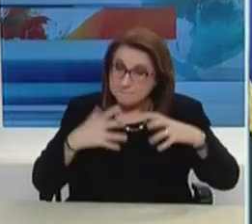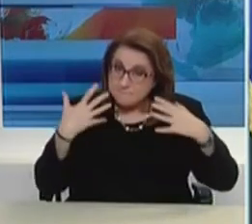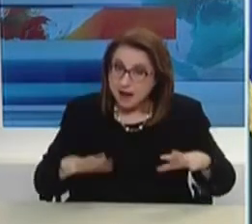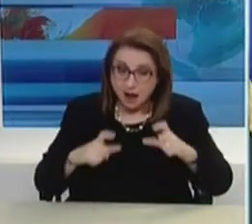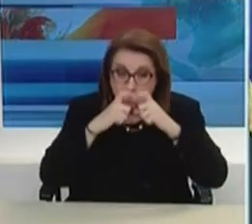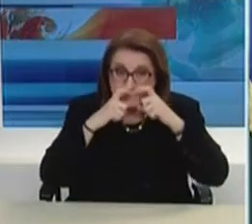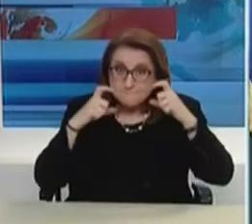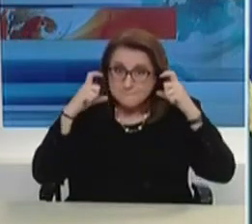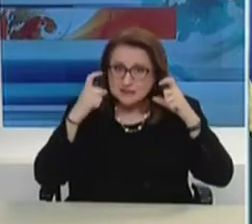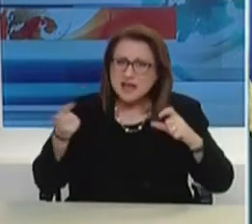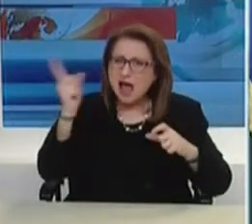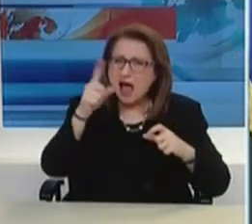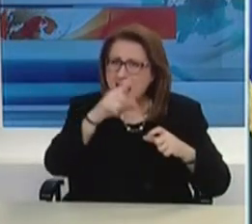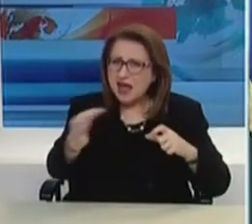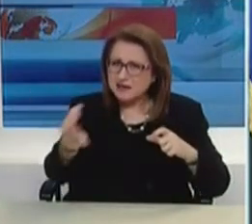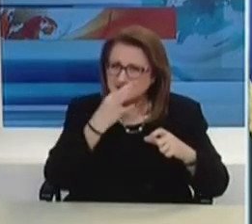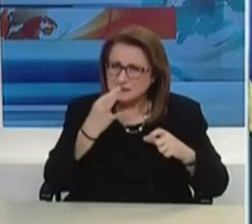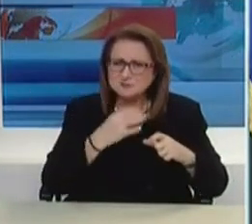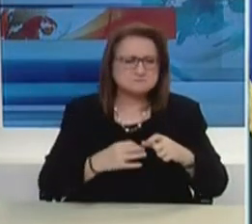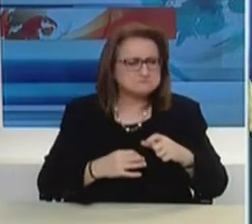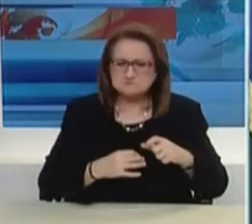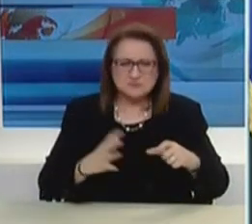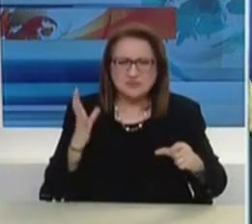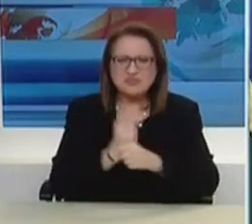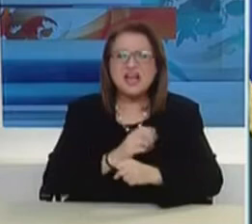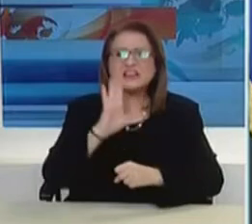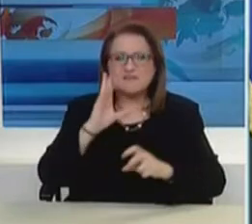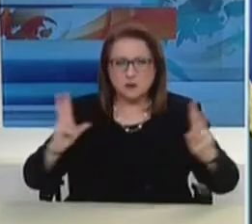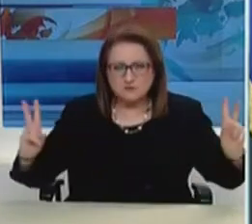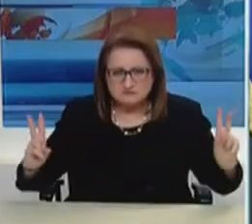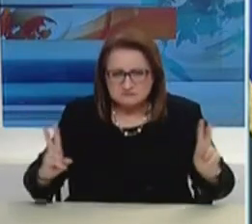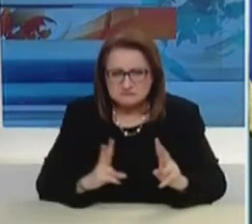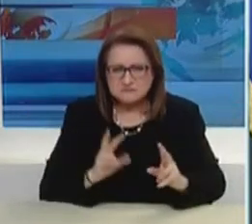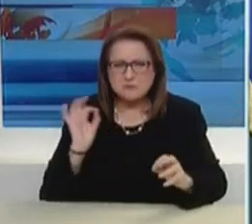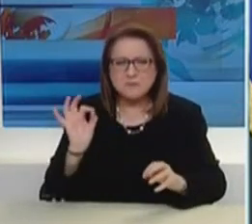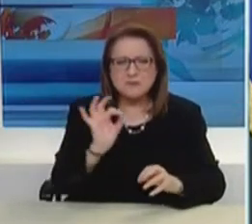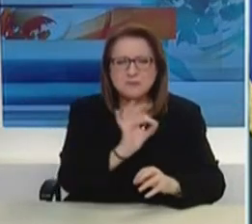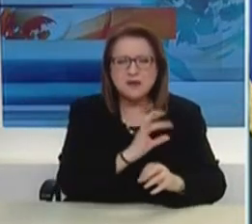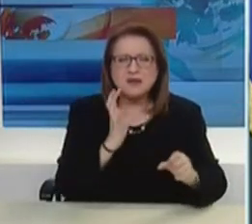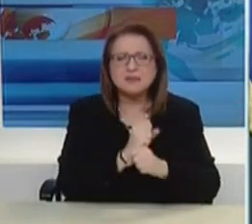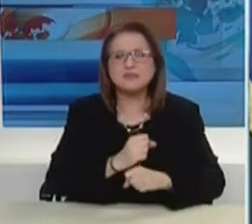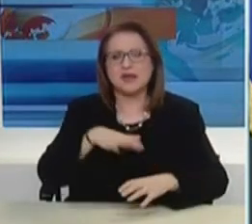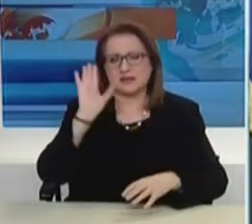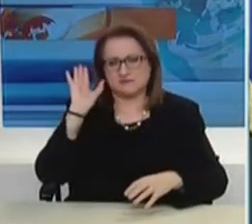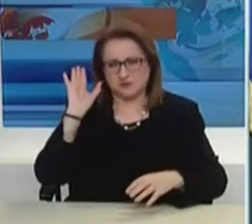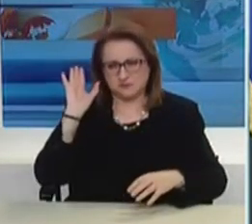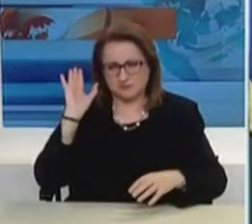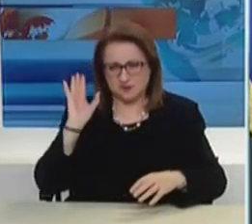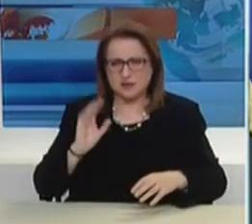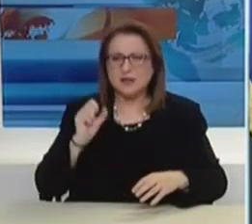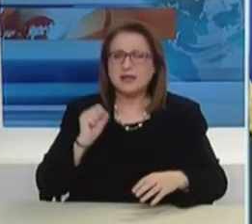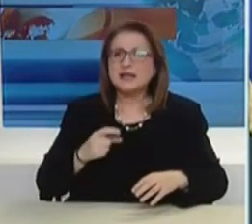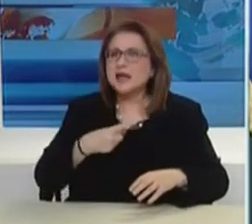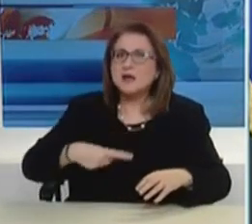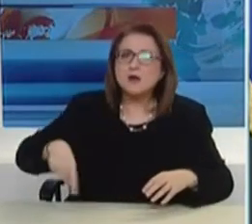αποδείξει πως μαζική χρήση μάσκας μειώνει τις λοιμώξεις και στις περισσότερες περιπτώσεις οι συμμετέχοντες δεν χρησιμοποιούσαν τις μάσκες σύμφωνα με τις